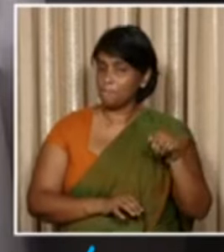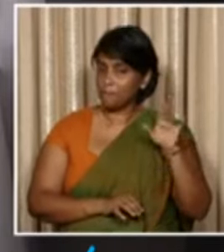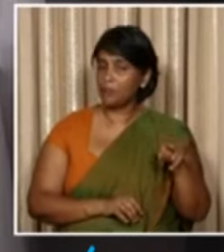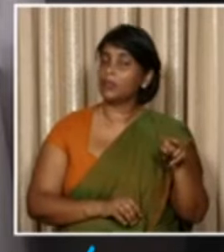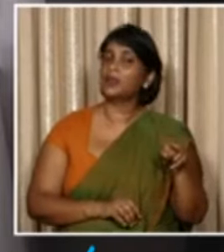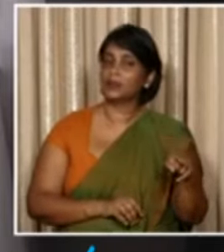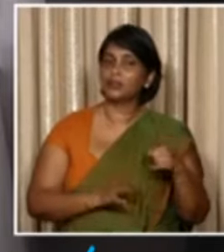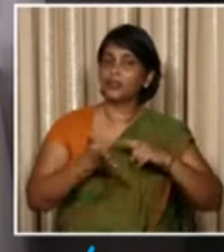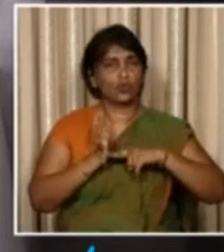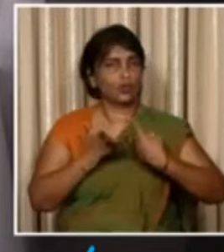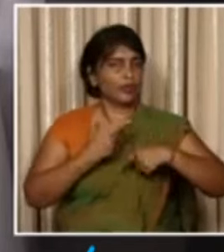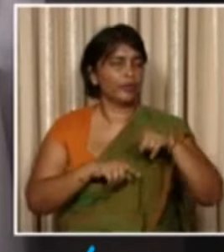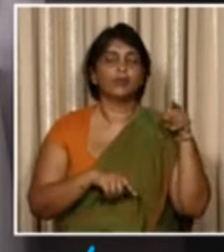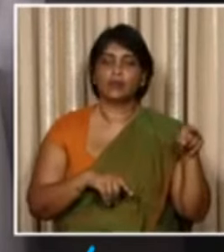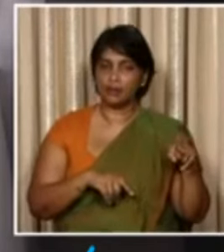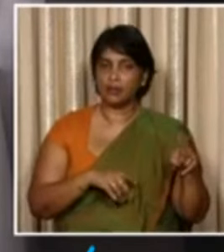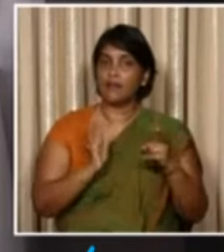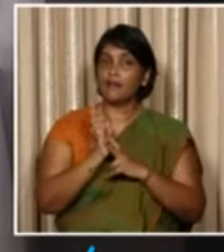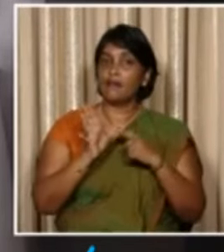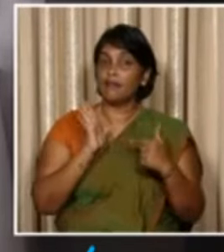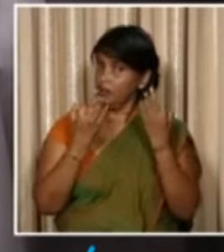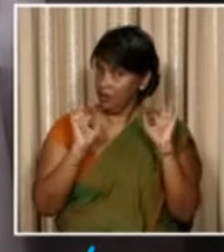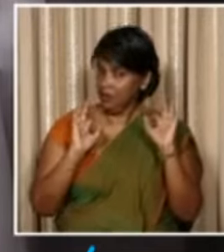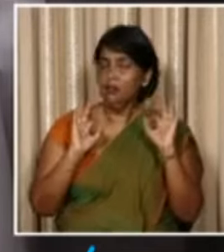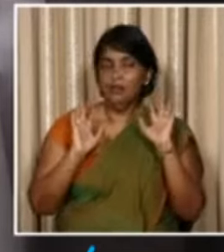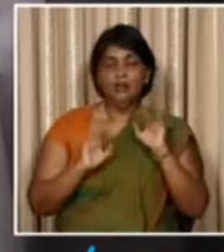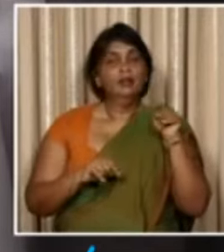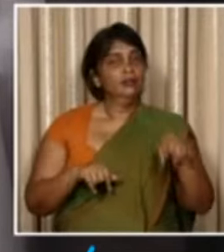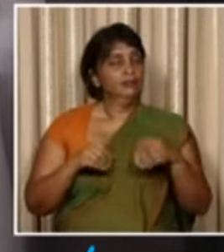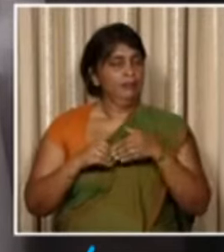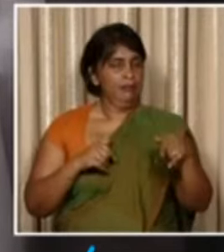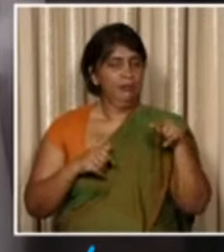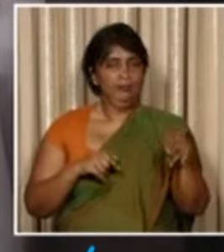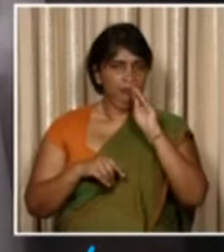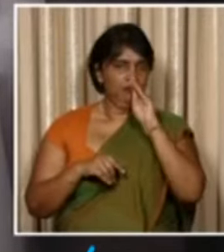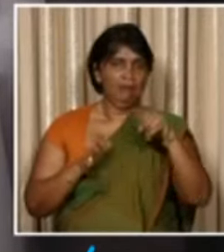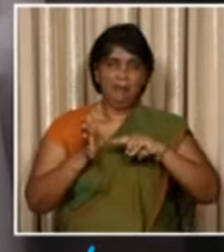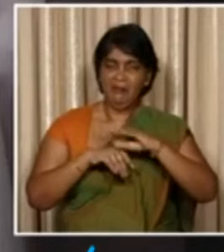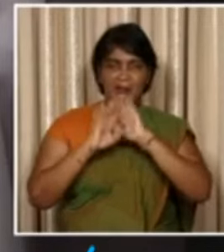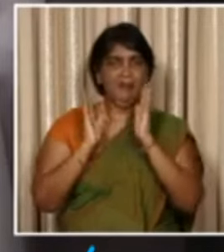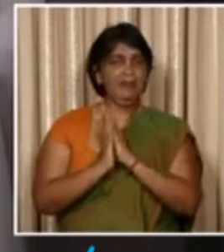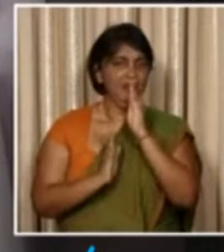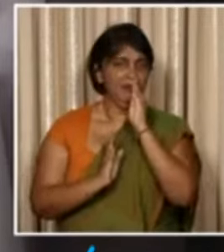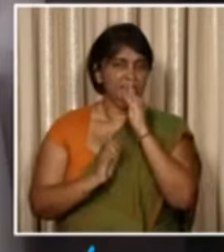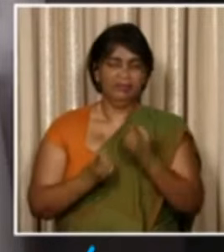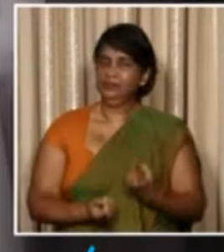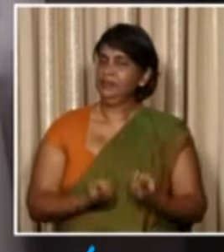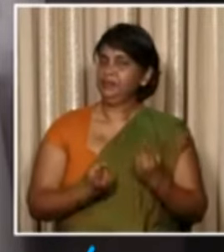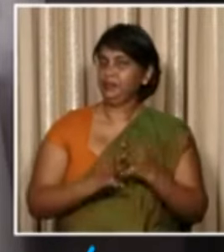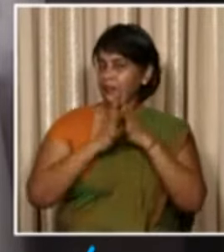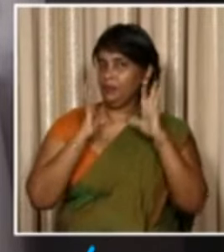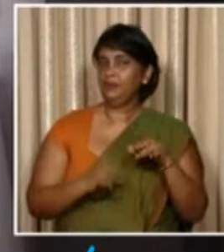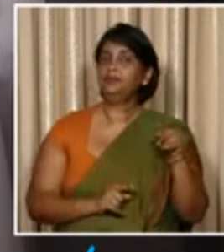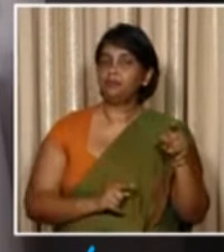වූ උපාංග සහ උපකරණ වැට් එකෙන් නිදහස් වුණාද මේ වන විට මේ උපකරණවල බරපතල හිඟයක්